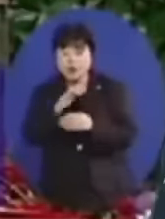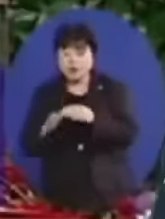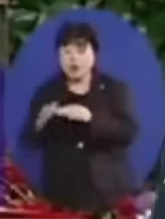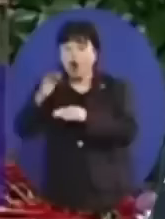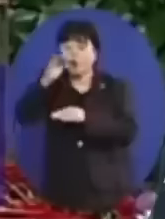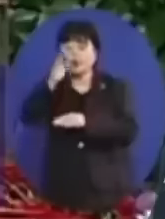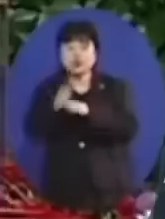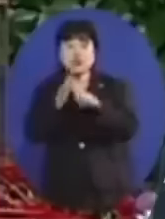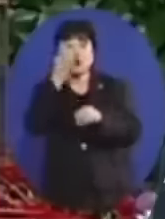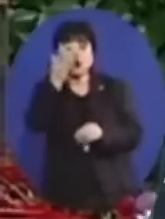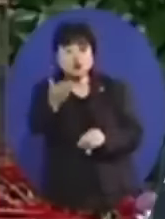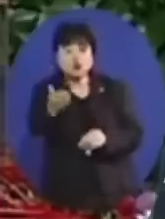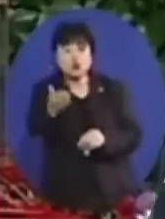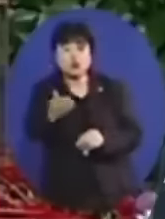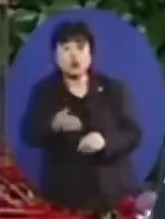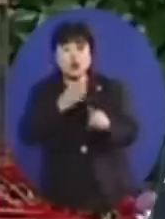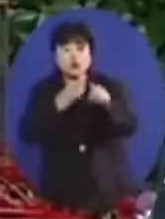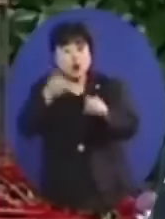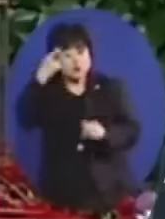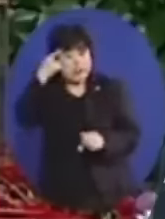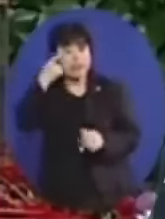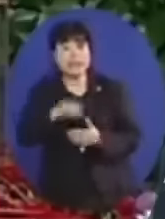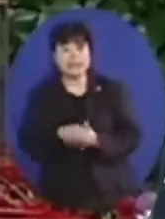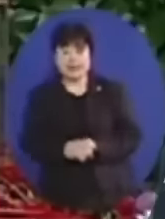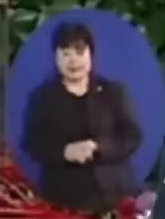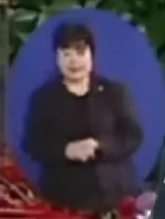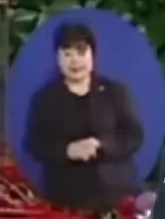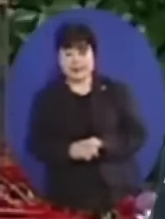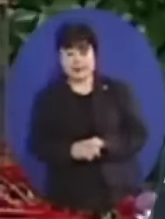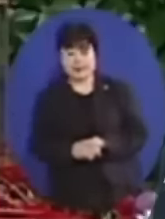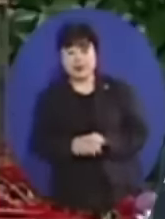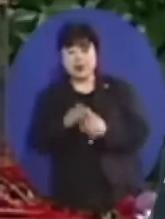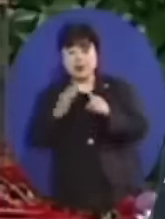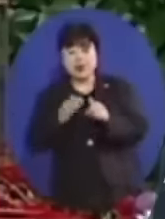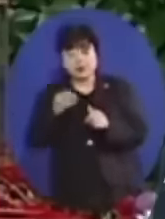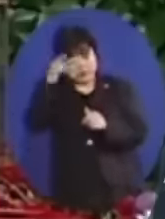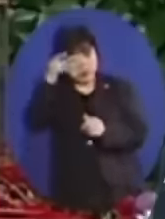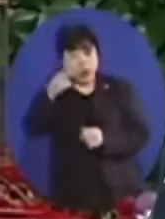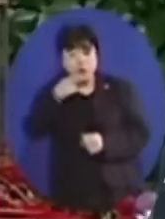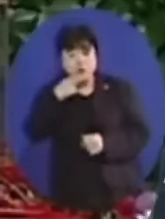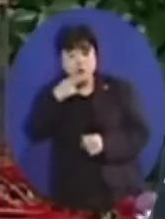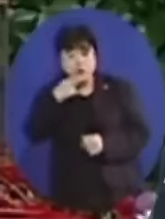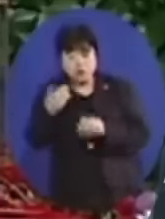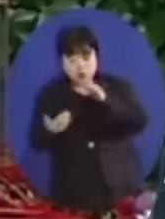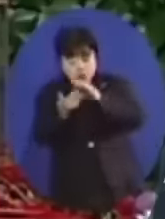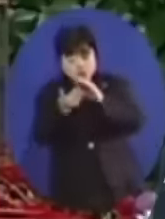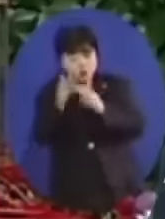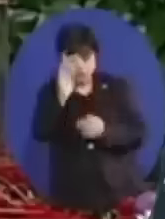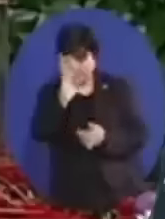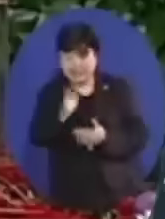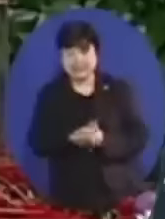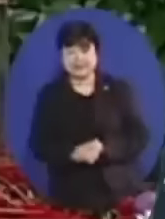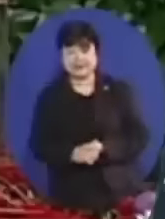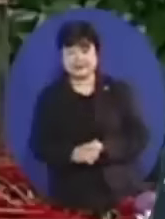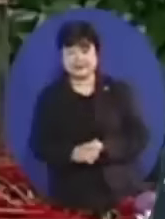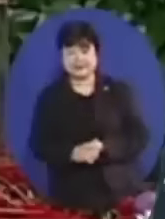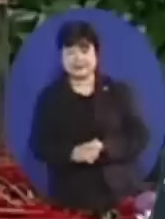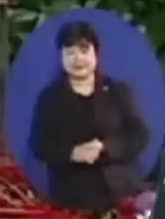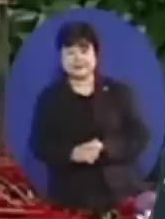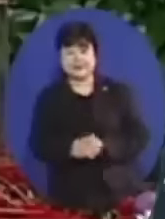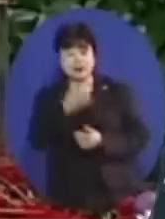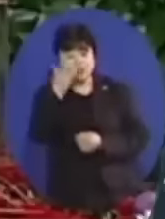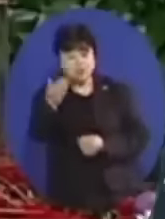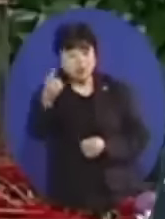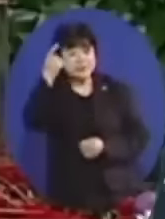하신다고 하시겠네요. 먼저 우리가 구하고 생각해야 되는 것입니다. 구하지도 않고 생각하지도 않은 것 이루어질 것도 말하는 것입니다.